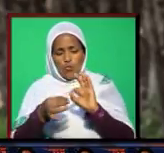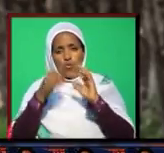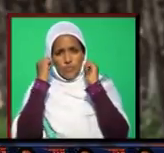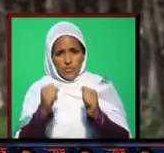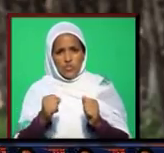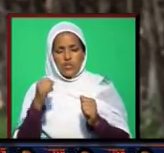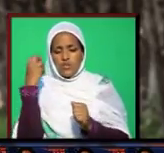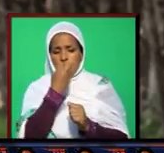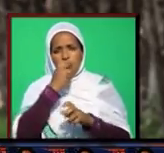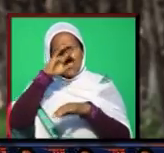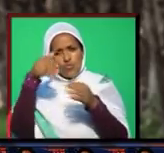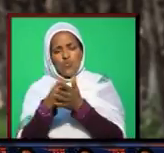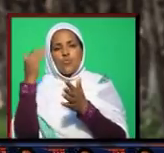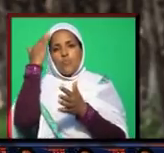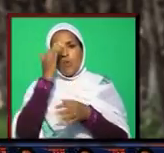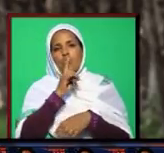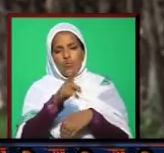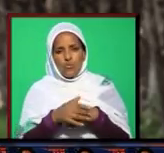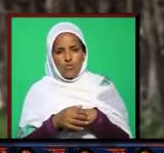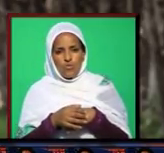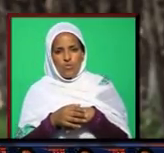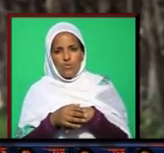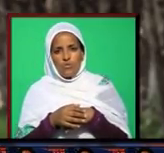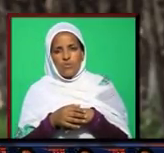ሊተረጉም የሚችል ልሳናትን ሁሉ የሚያውቀው ነው።